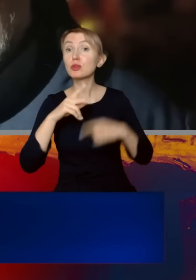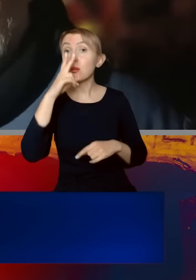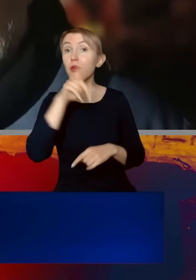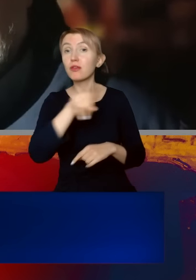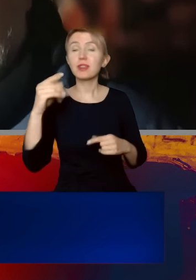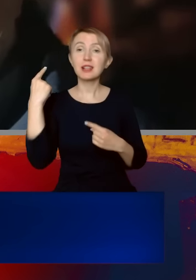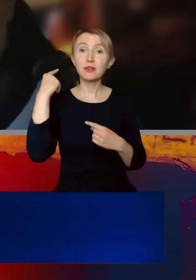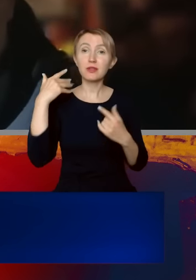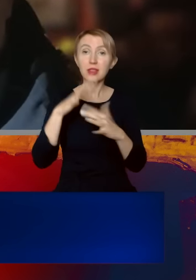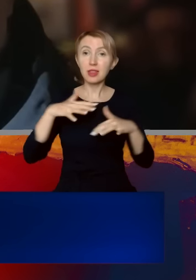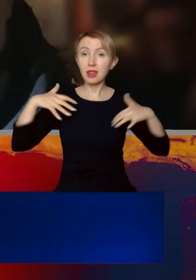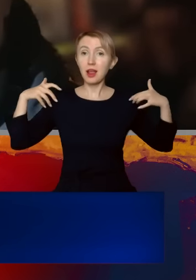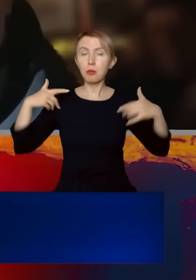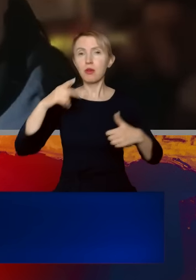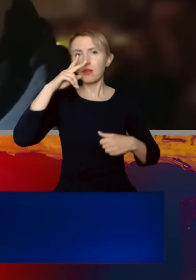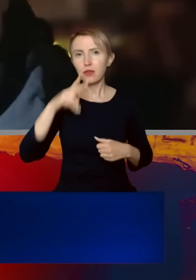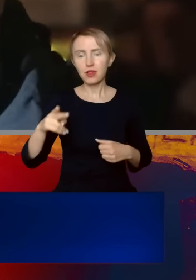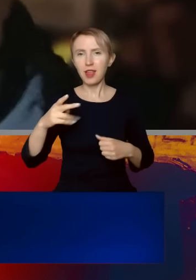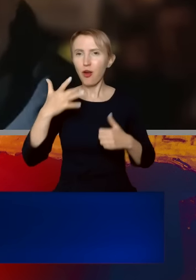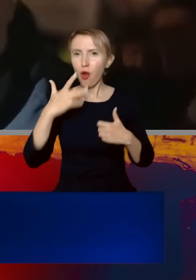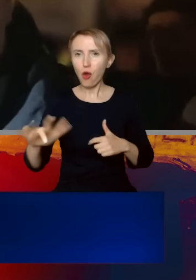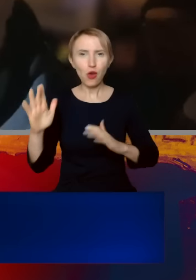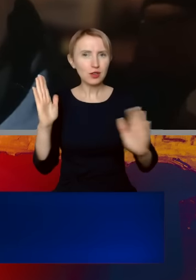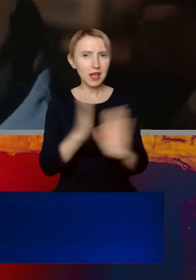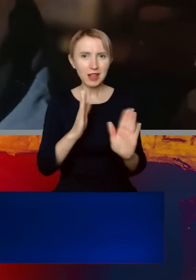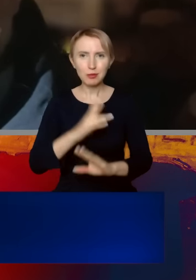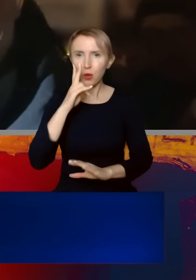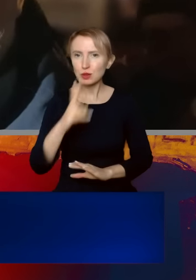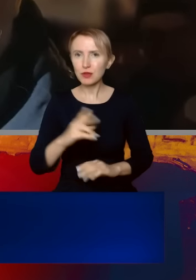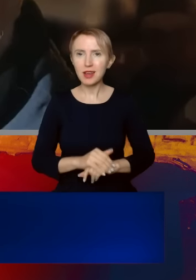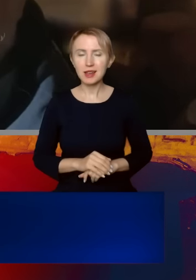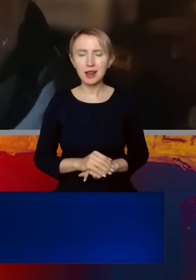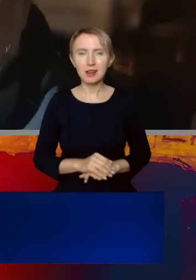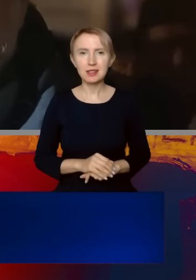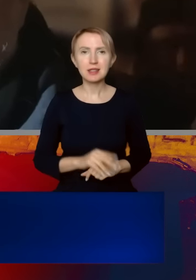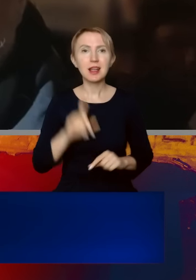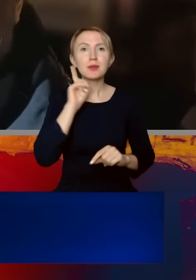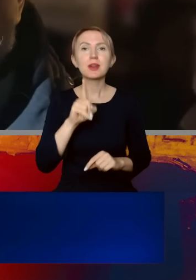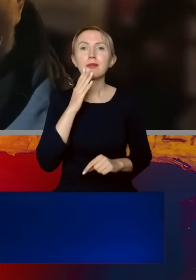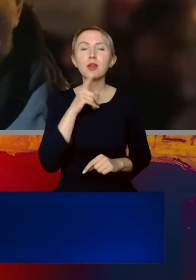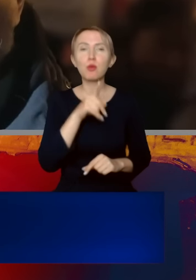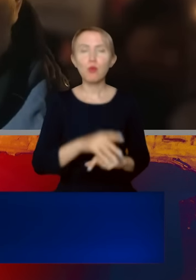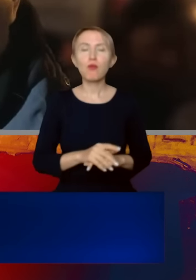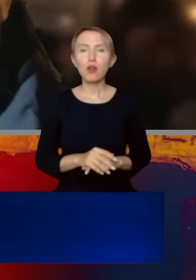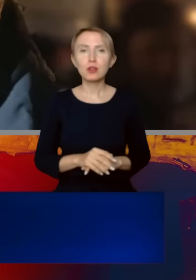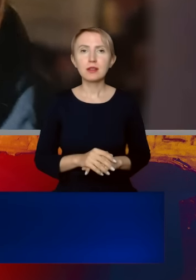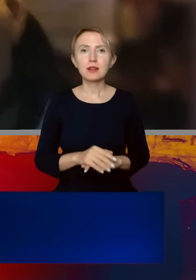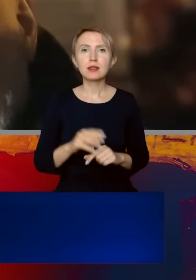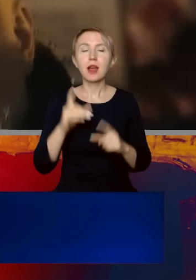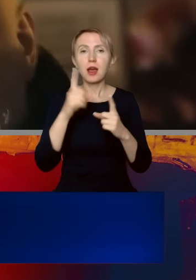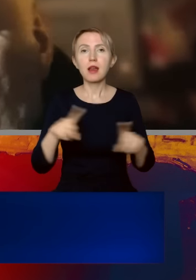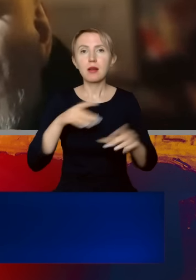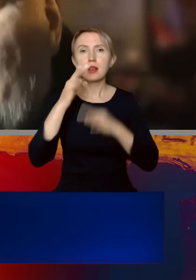bo czuć gorącą atmosferę. Prawdę powiedziawszy, przypomniałeś tę balladę Szosa